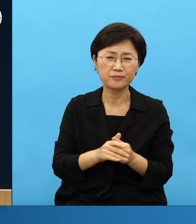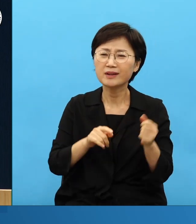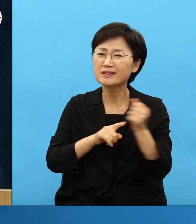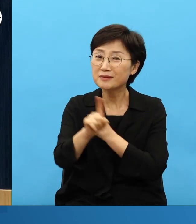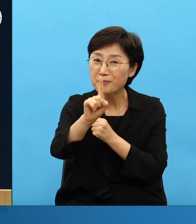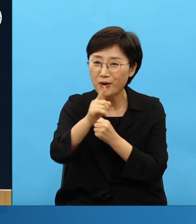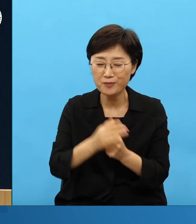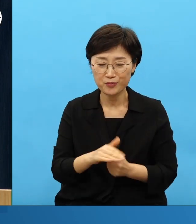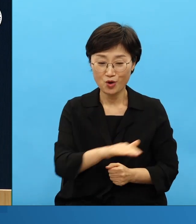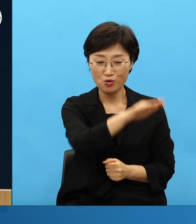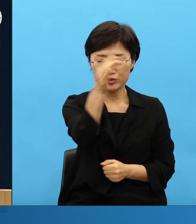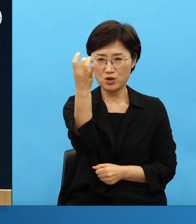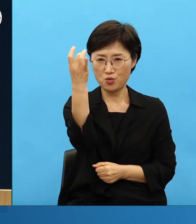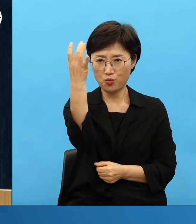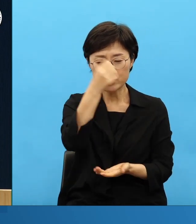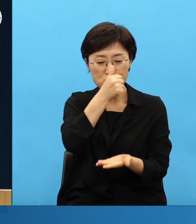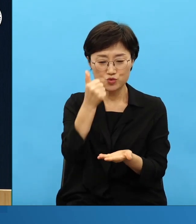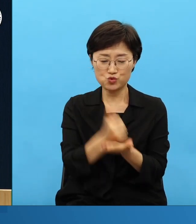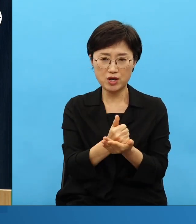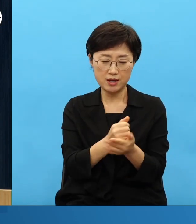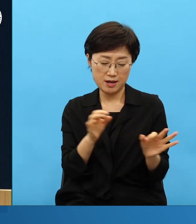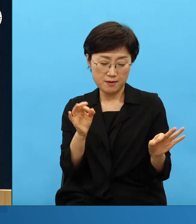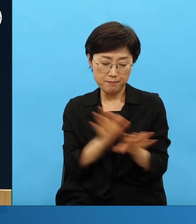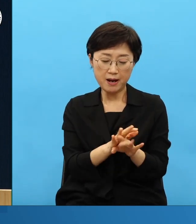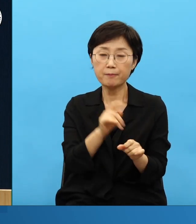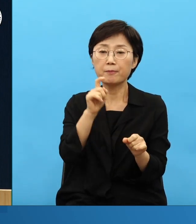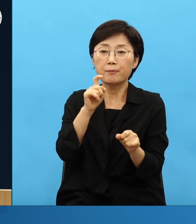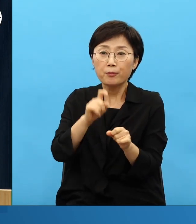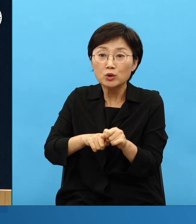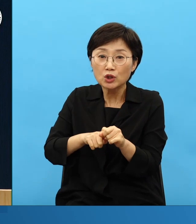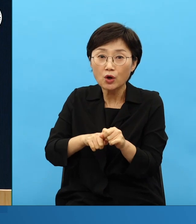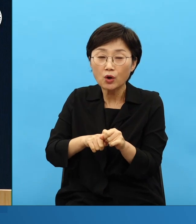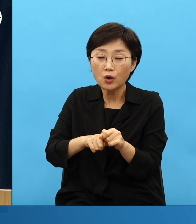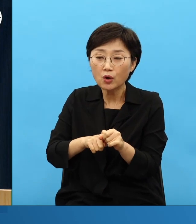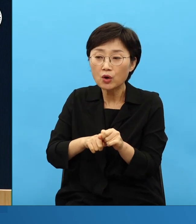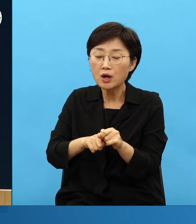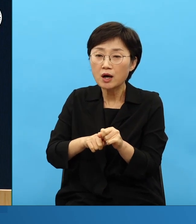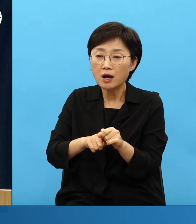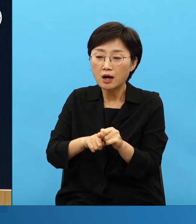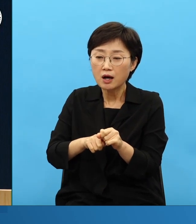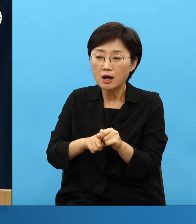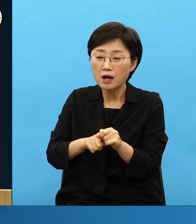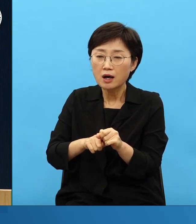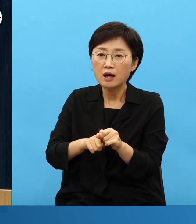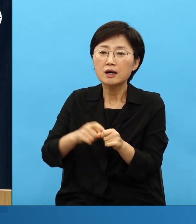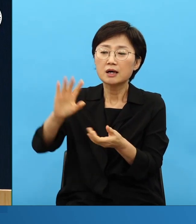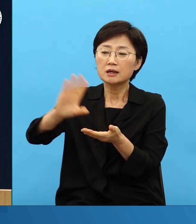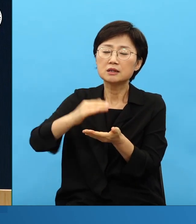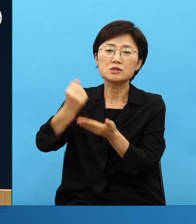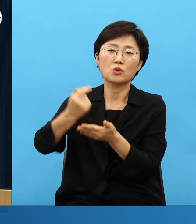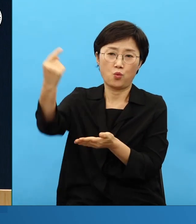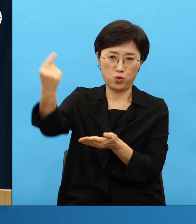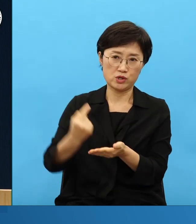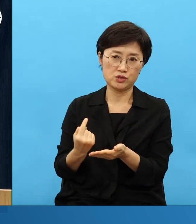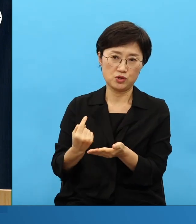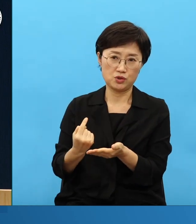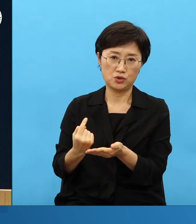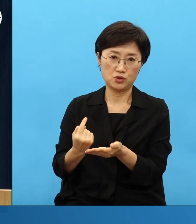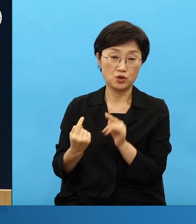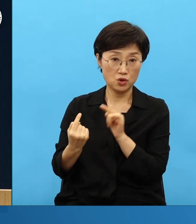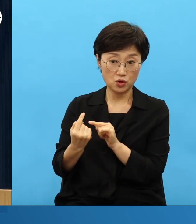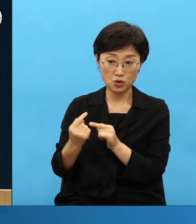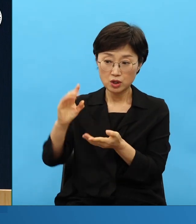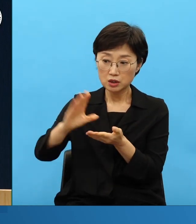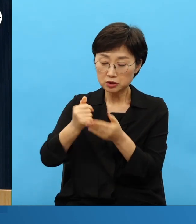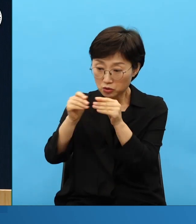원죄를 없애기 위해서 창세전에 벌써 계셨던 분이 그리스도예요. He existed as the Christ